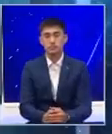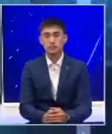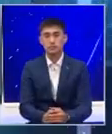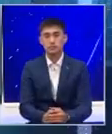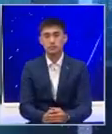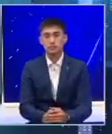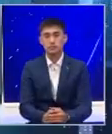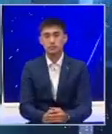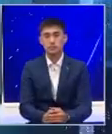Алматинской области